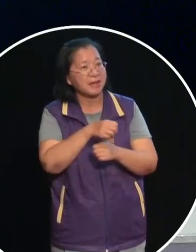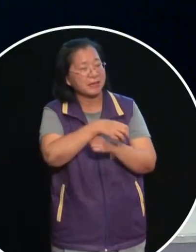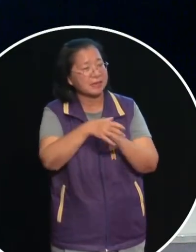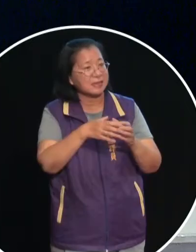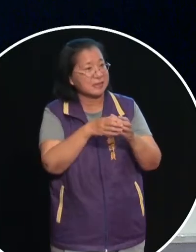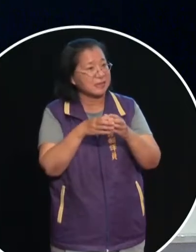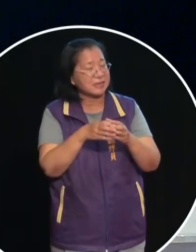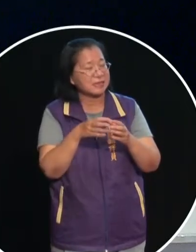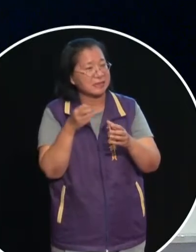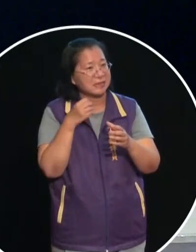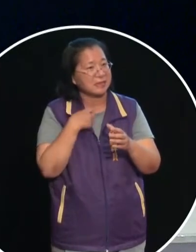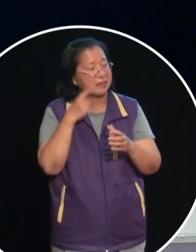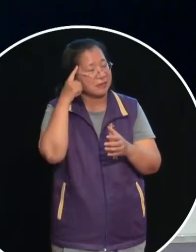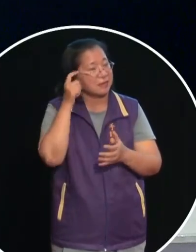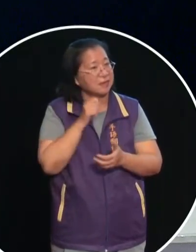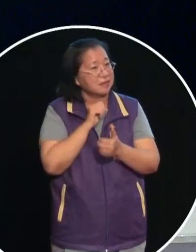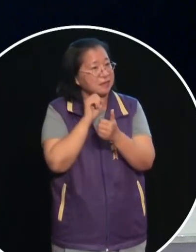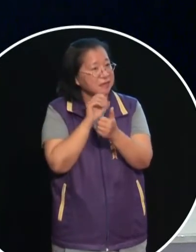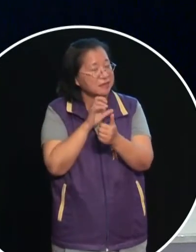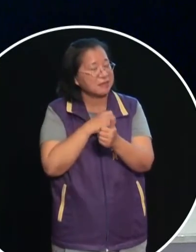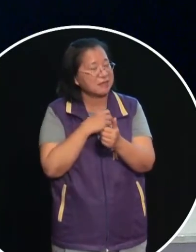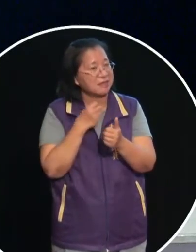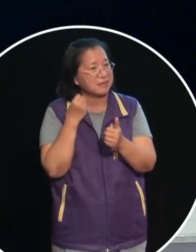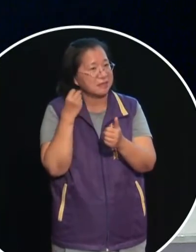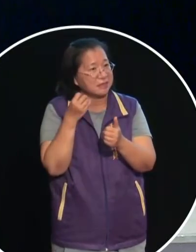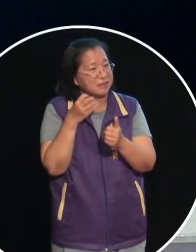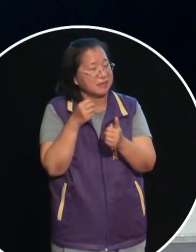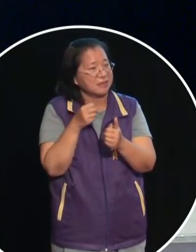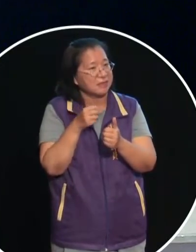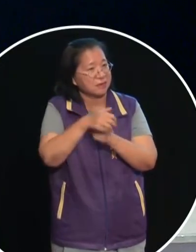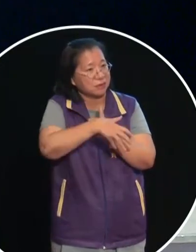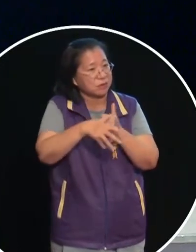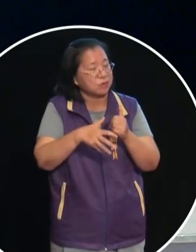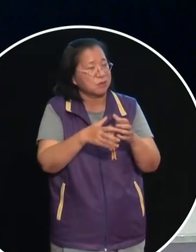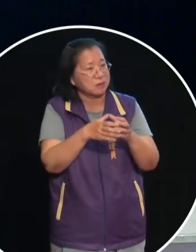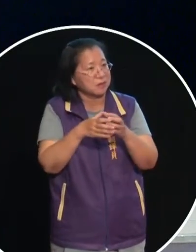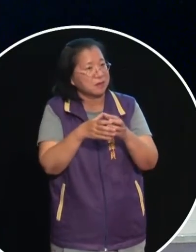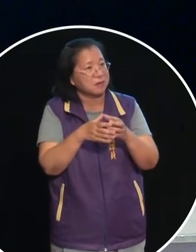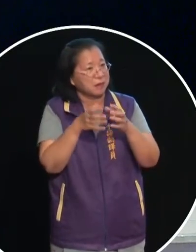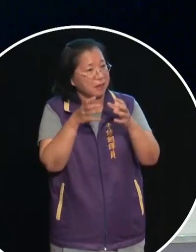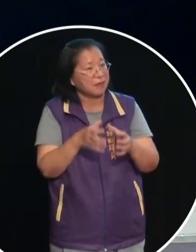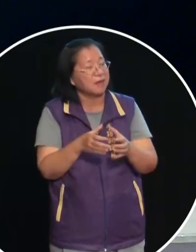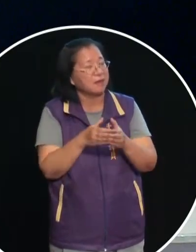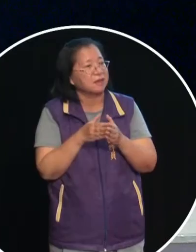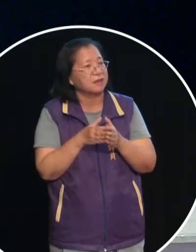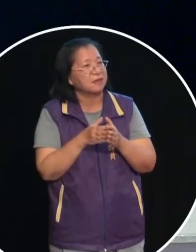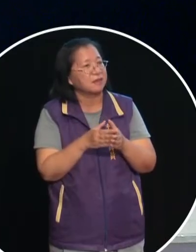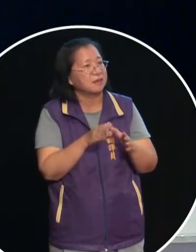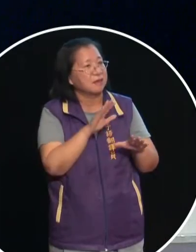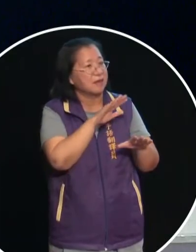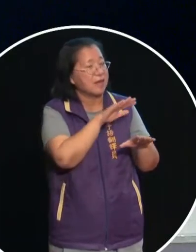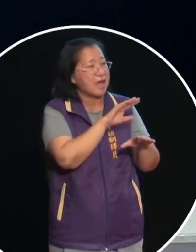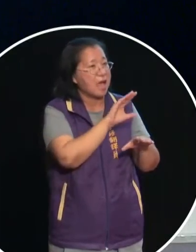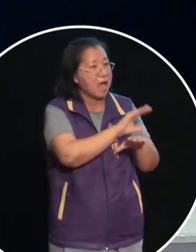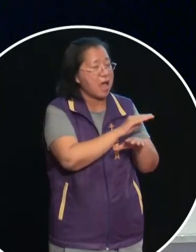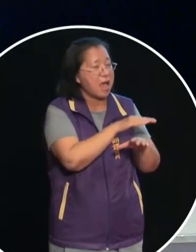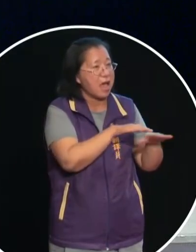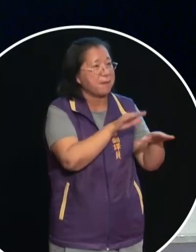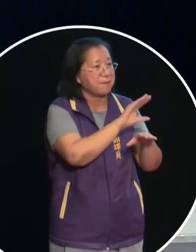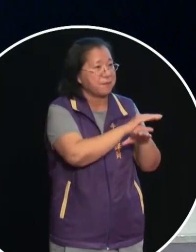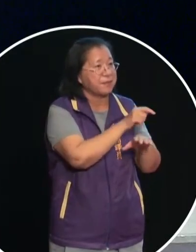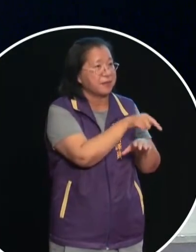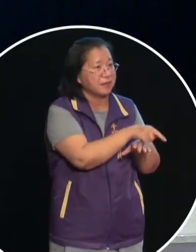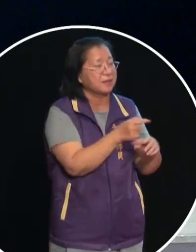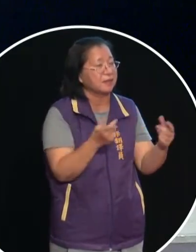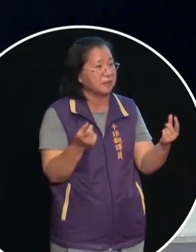建立新的鸿之派，比现在更大，跟安倍派一样的。所以我觉得他的第一任